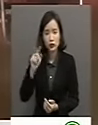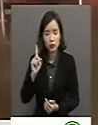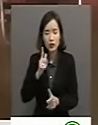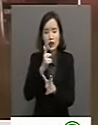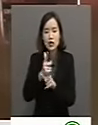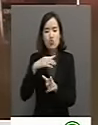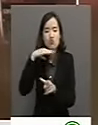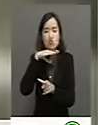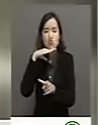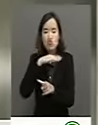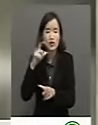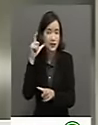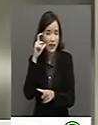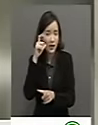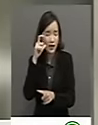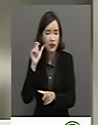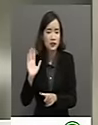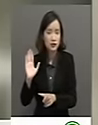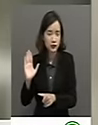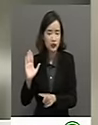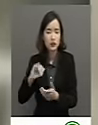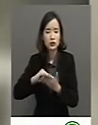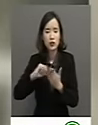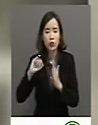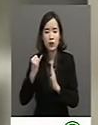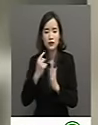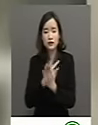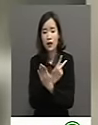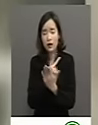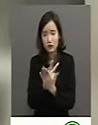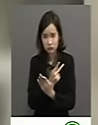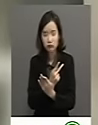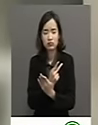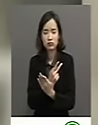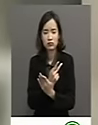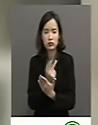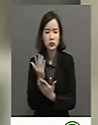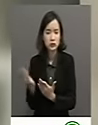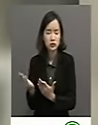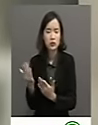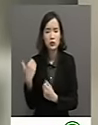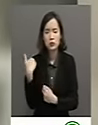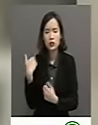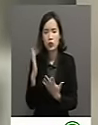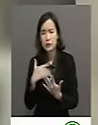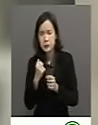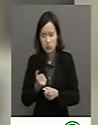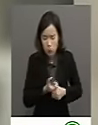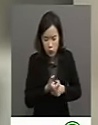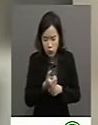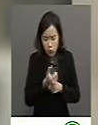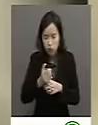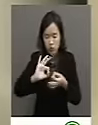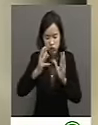เลี้ยงหมูขนาดใหญ่อยู่ที่ตำบลเลาขวัญอำเภอเลาขวัญจังหวัดกาญจนบุรีครับโดยต่างคนเนี่ยนะฮะก็พยายามช่วยกันดับไฟ